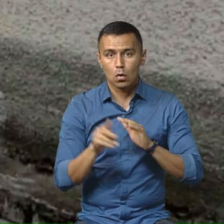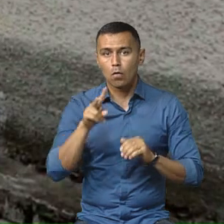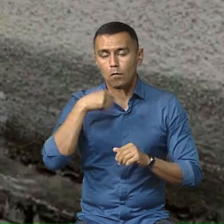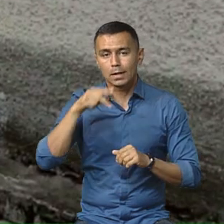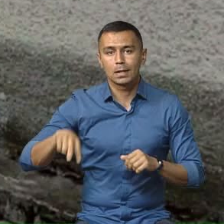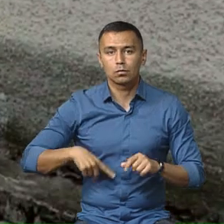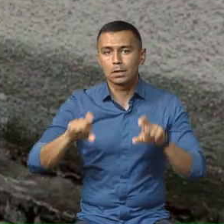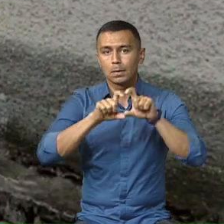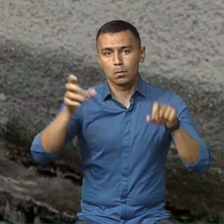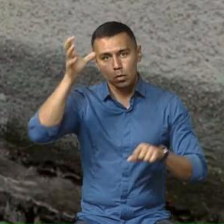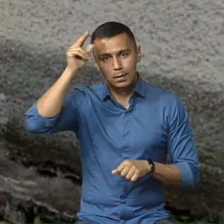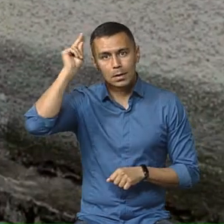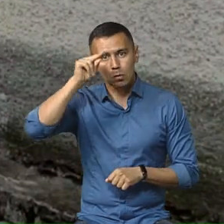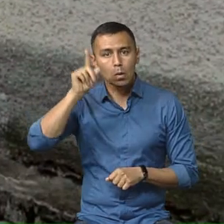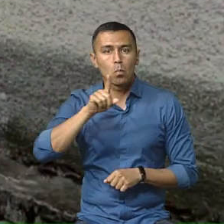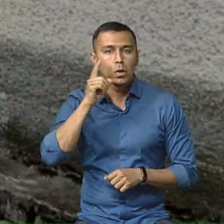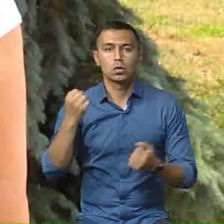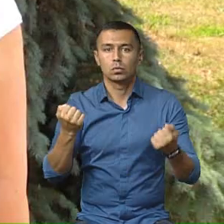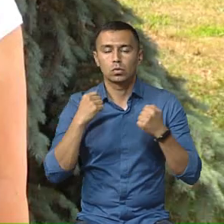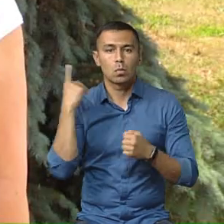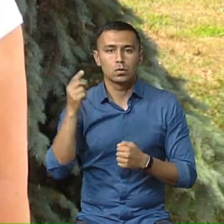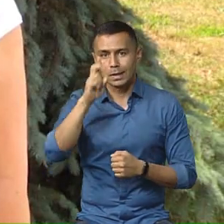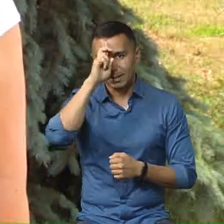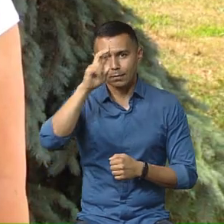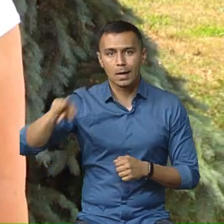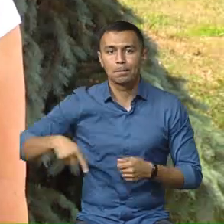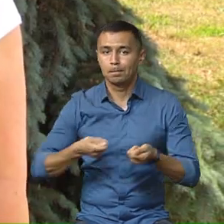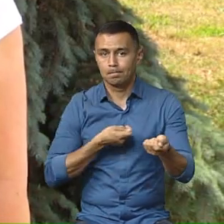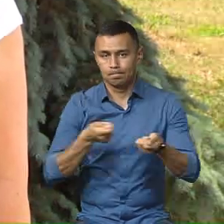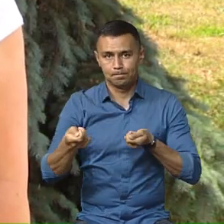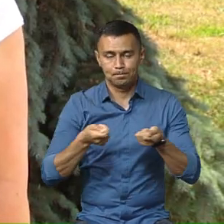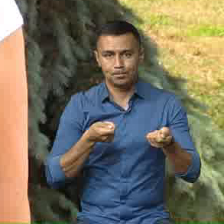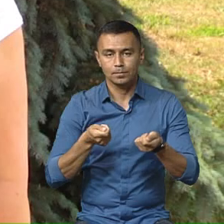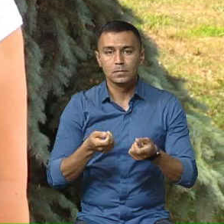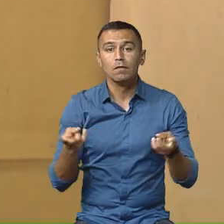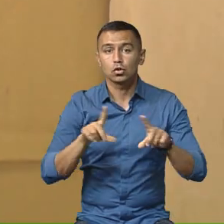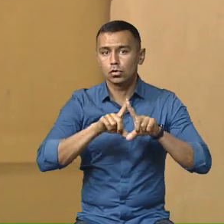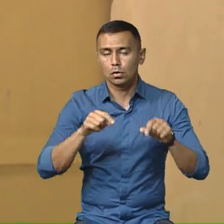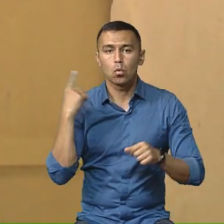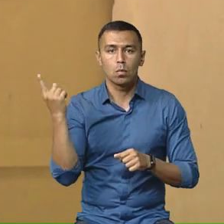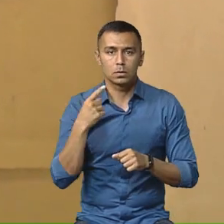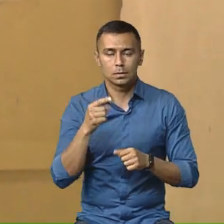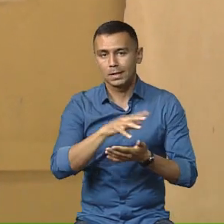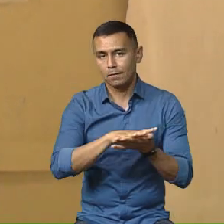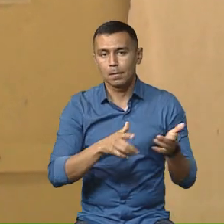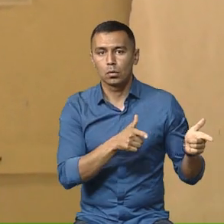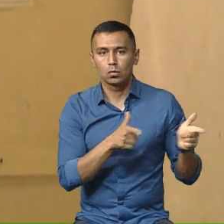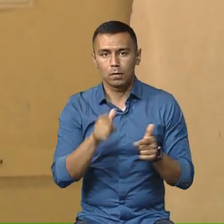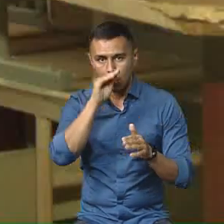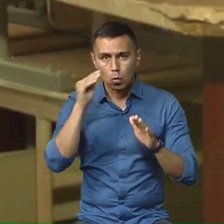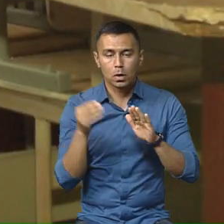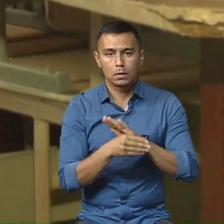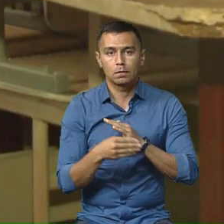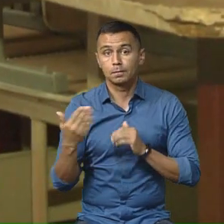директорка департаменту освіти, науки, молоді та спорту обласної державної адміністрації Дар'я Басюк. У решті шкіл області триває підготовка укриттів.